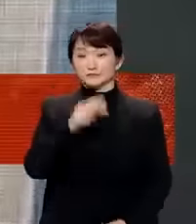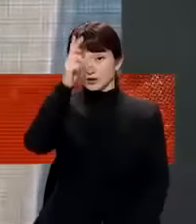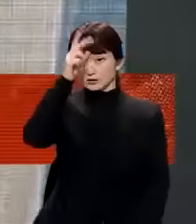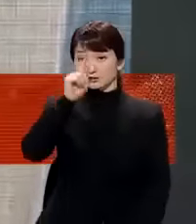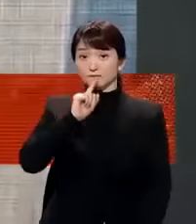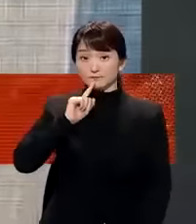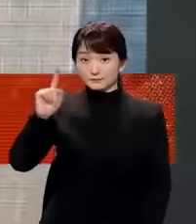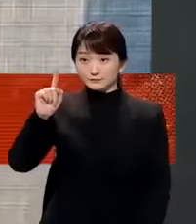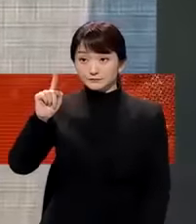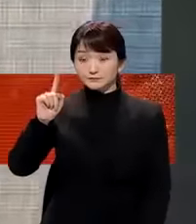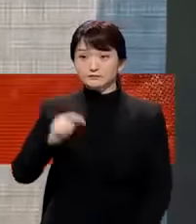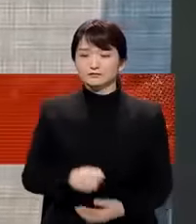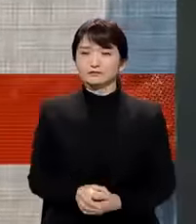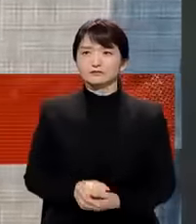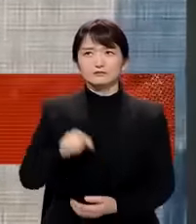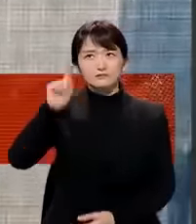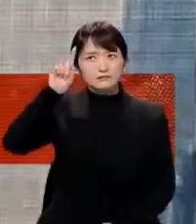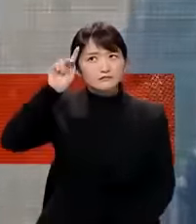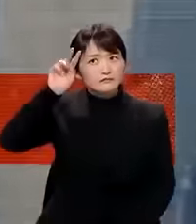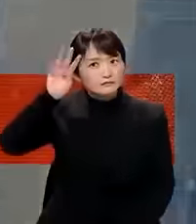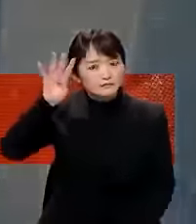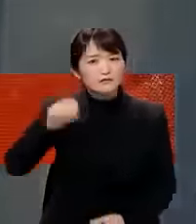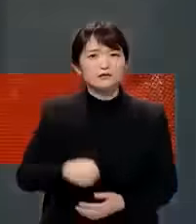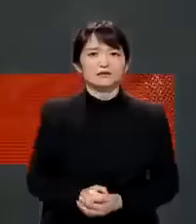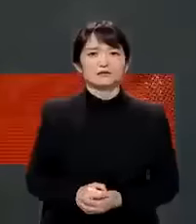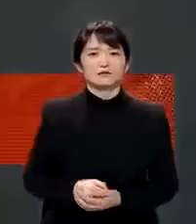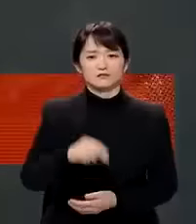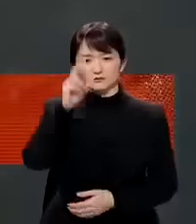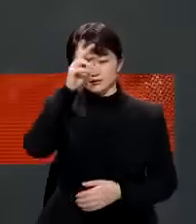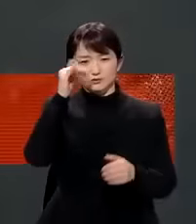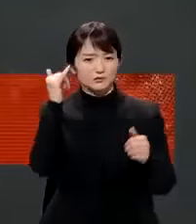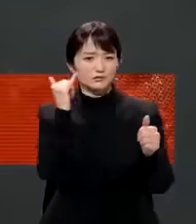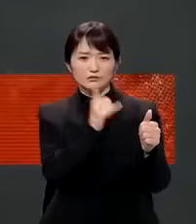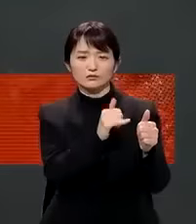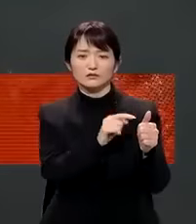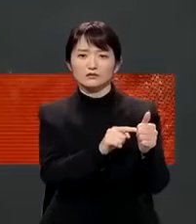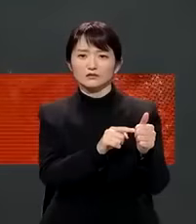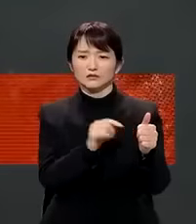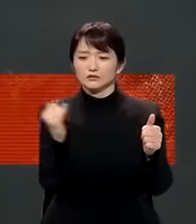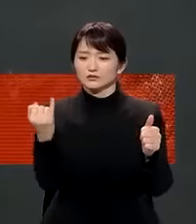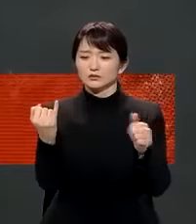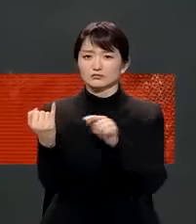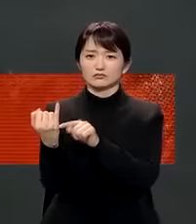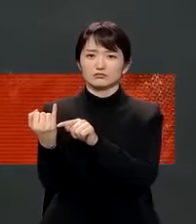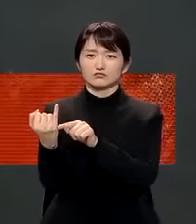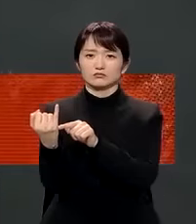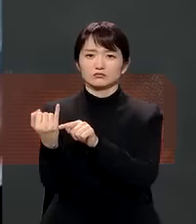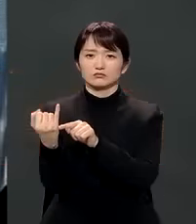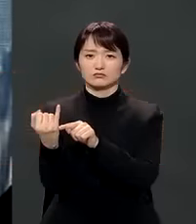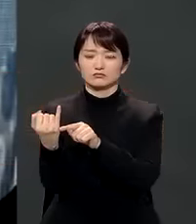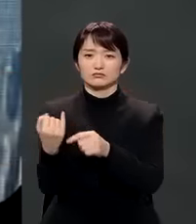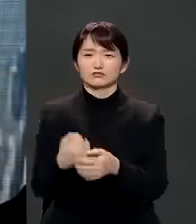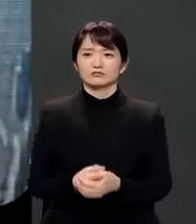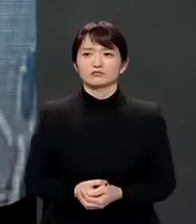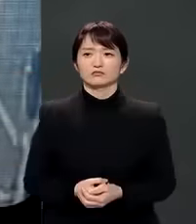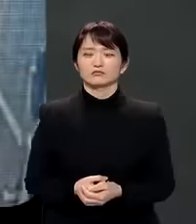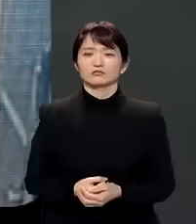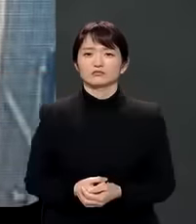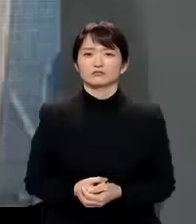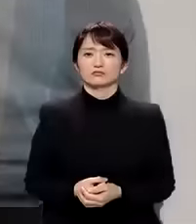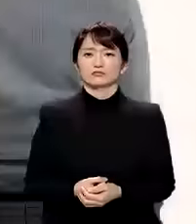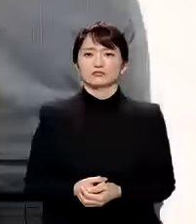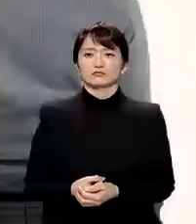했는데 며칠 뒤에 경찰에 연락이 왔는데이 여성 무려 세 차례